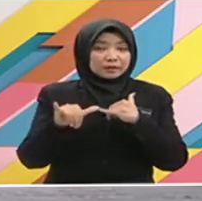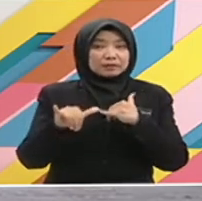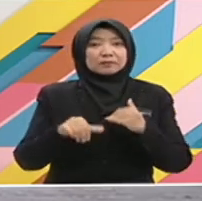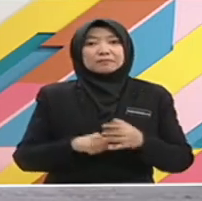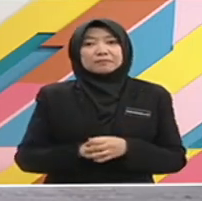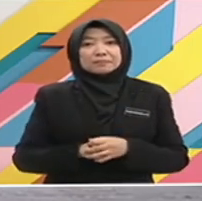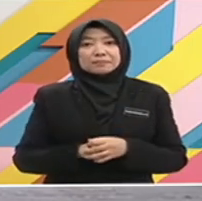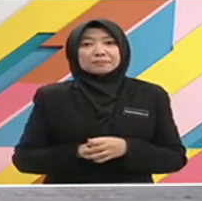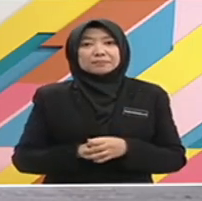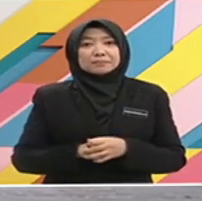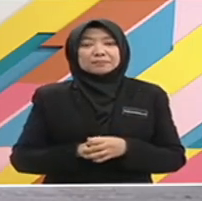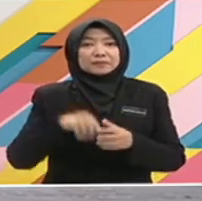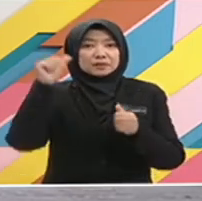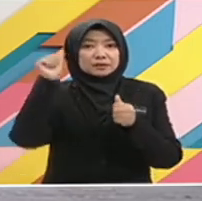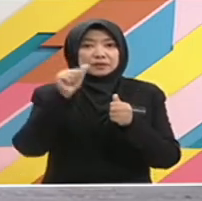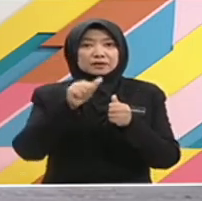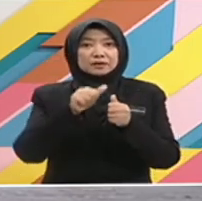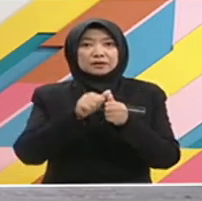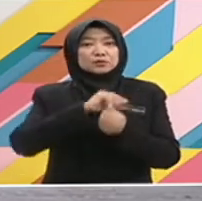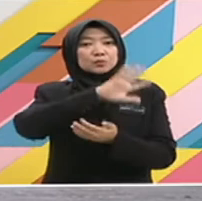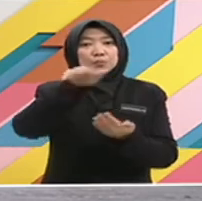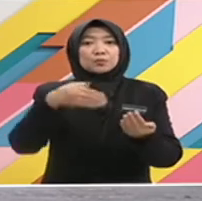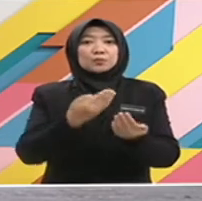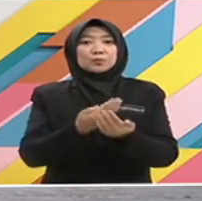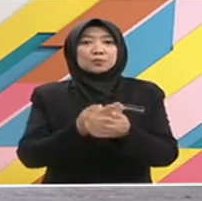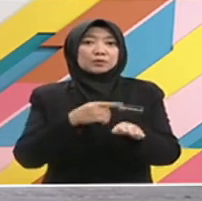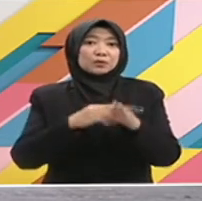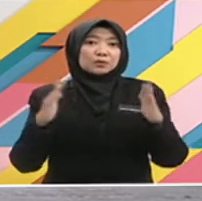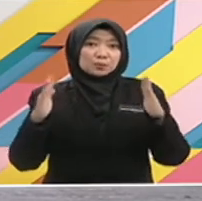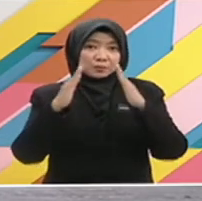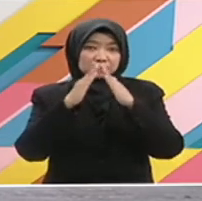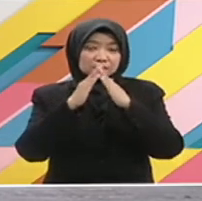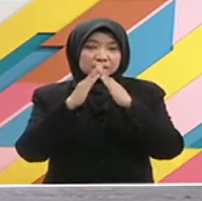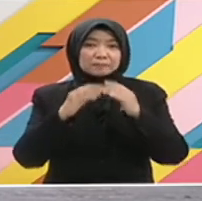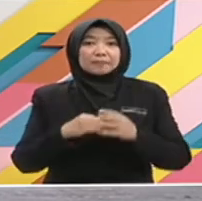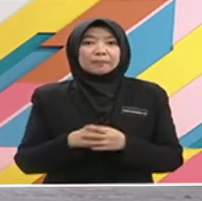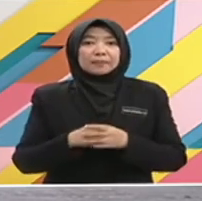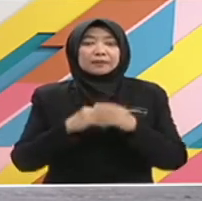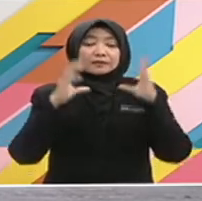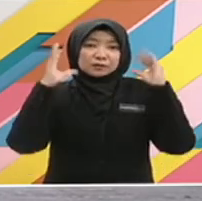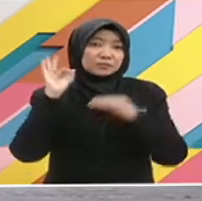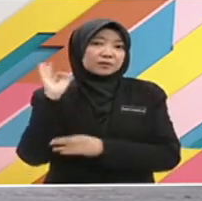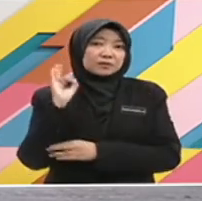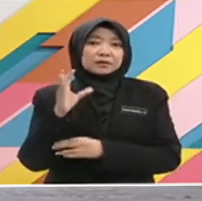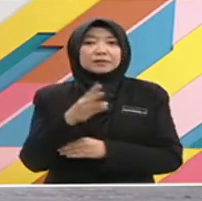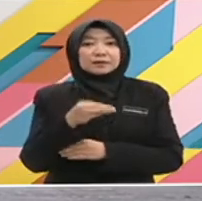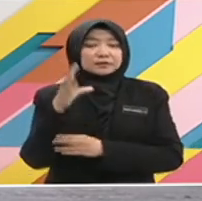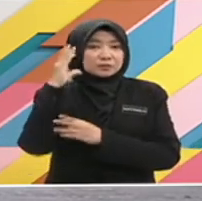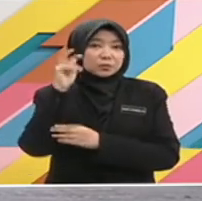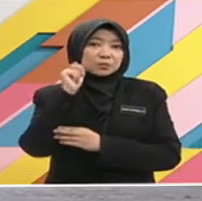kepada para penonton di rumah, Cikgu Nur Hayati dan Cikgu Farazila akan membuka pelitup muka mereka kerana ini penting